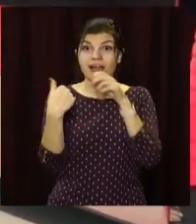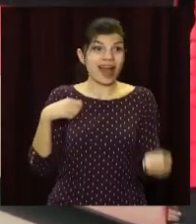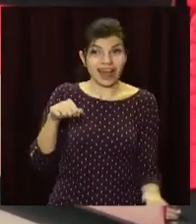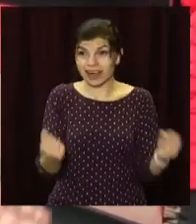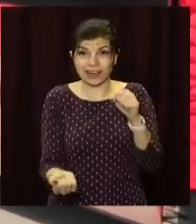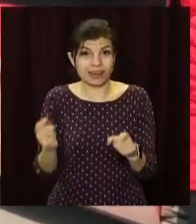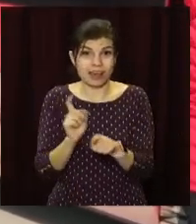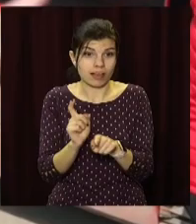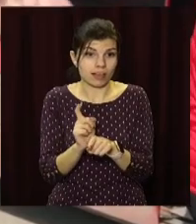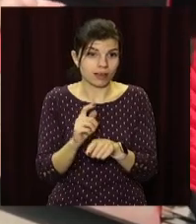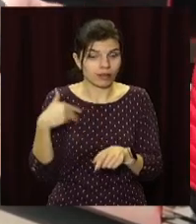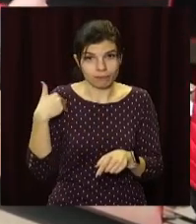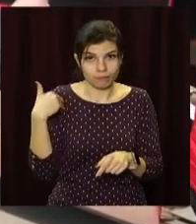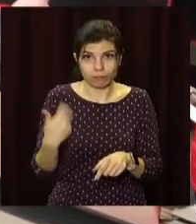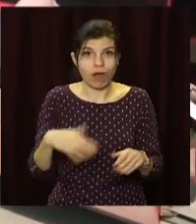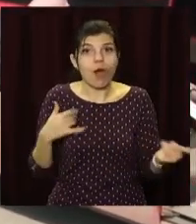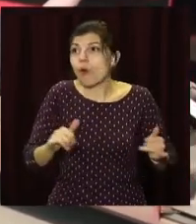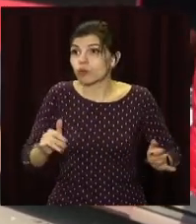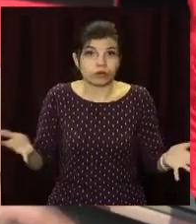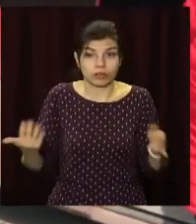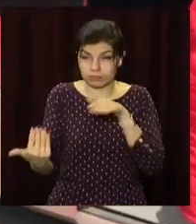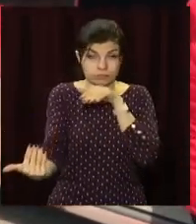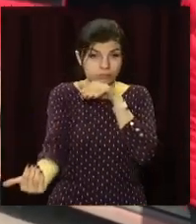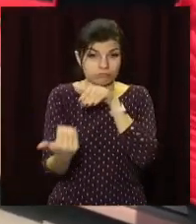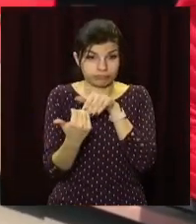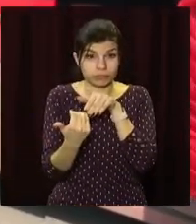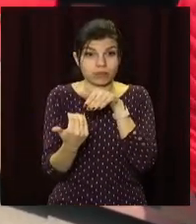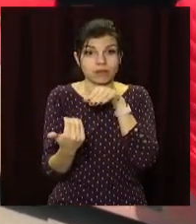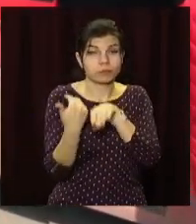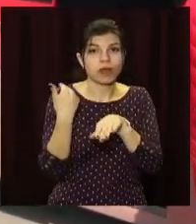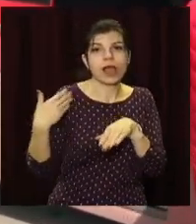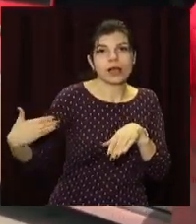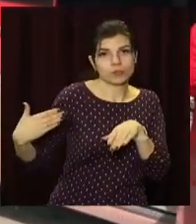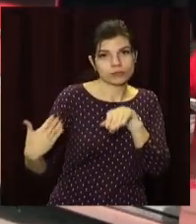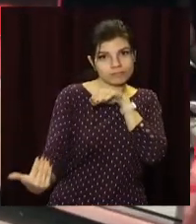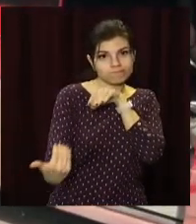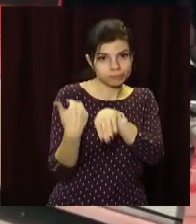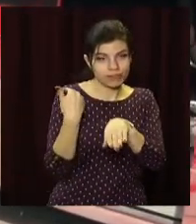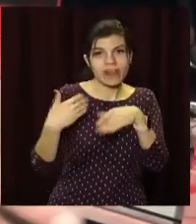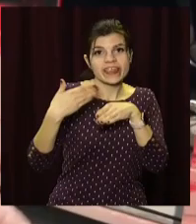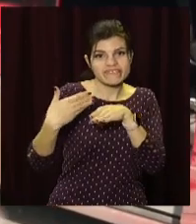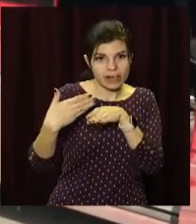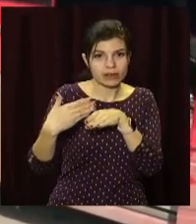право-вліво. По-любому мені уйти нікуди не було. Я вицепляю його крило, двері.